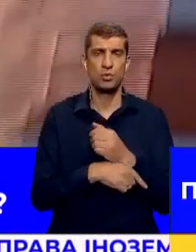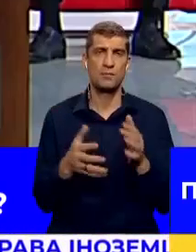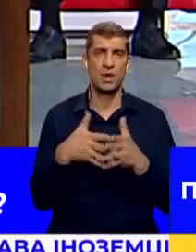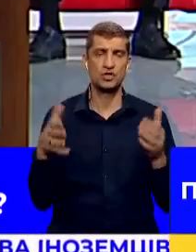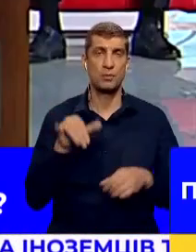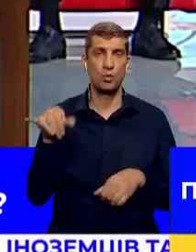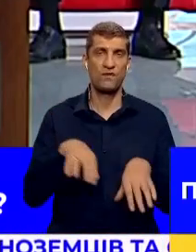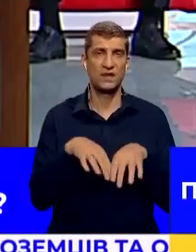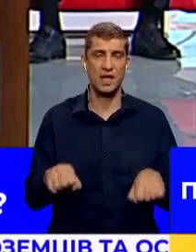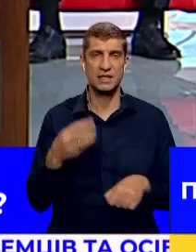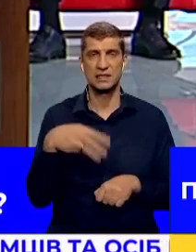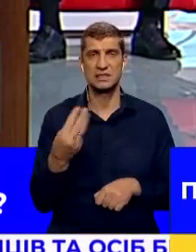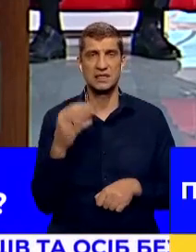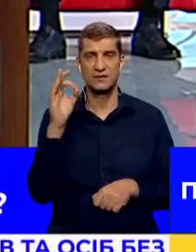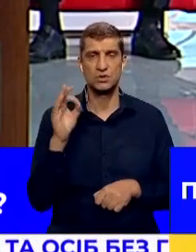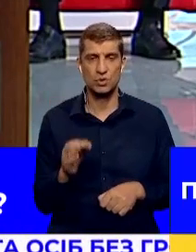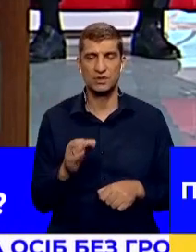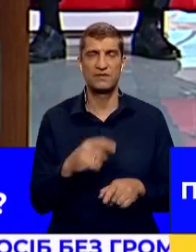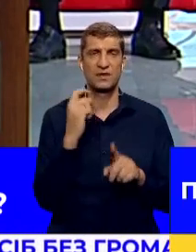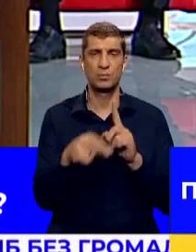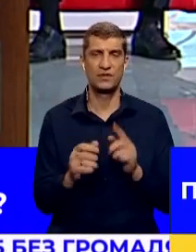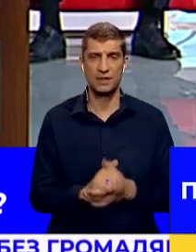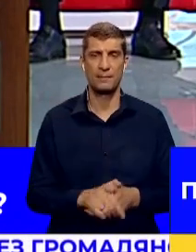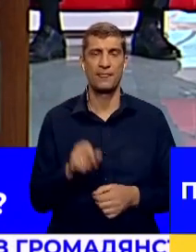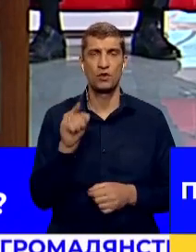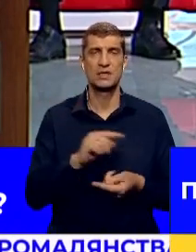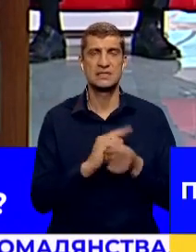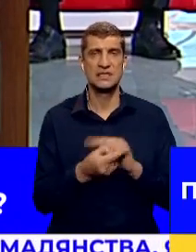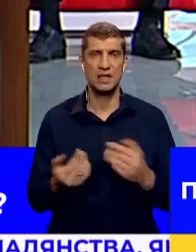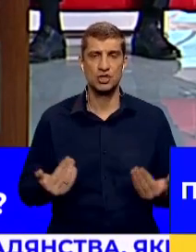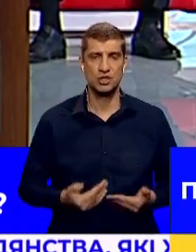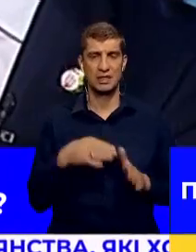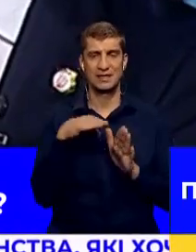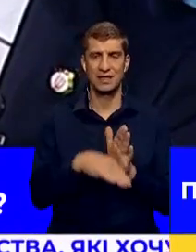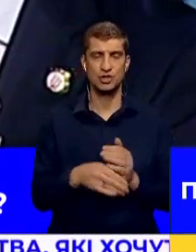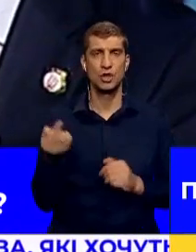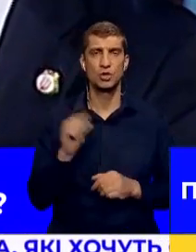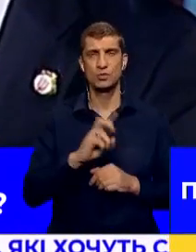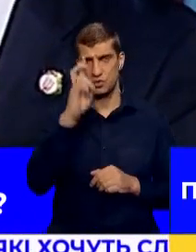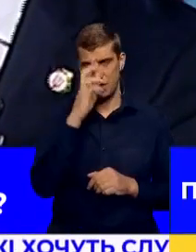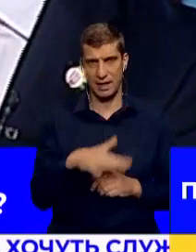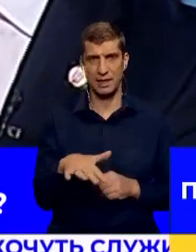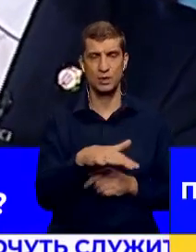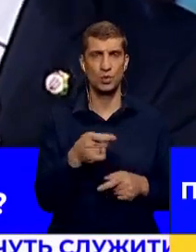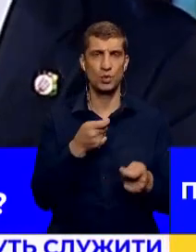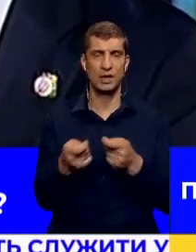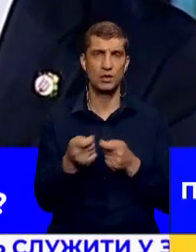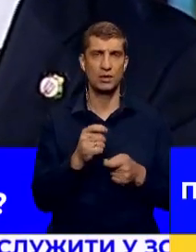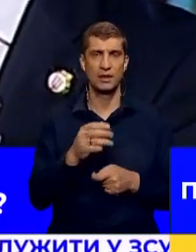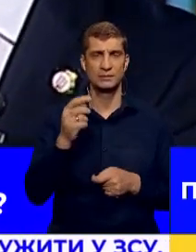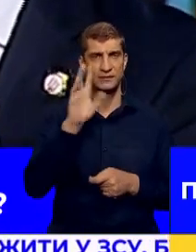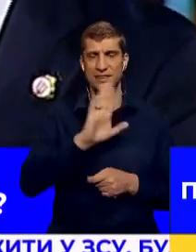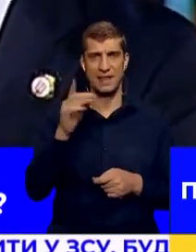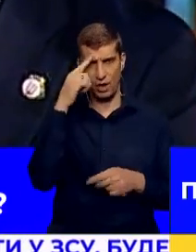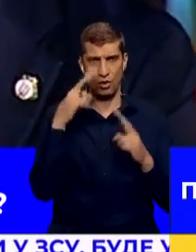владі. 33% відповіли, вони стали жити гірше, тому що країною керують